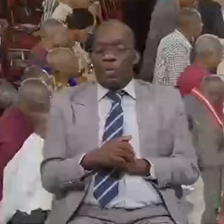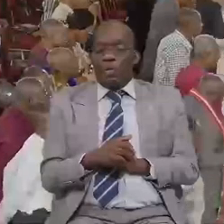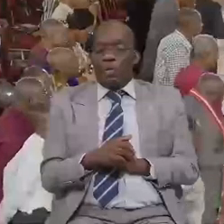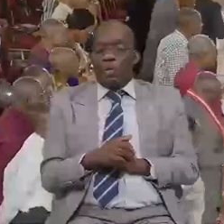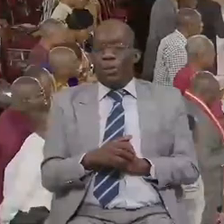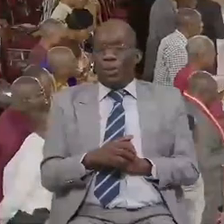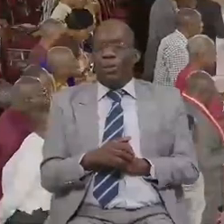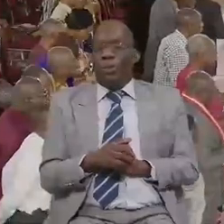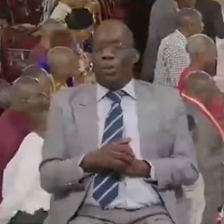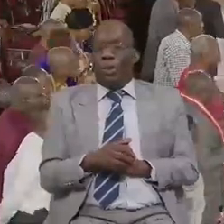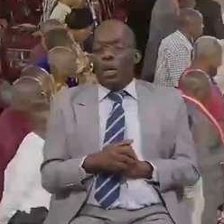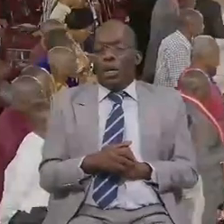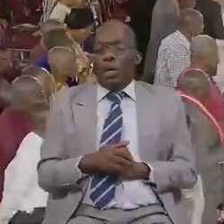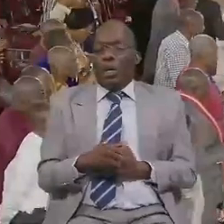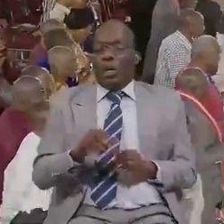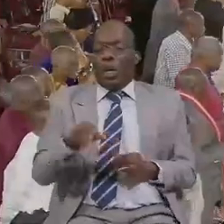s'il y a un péché secret